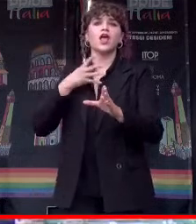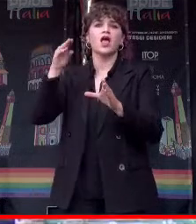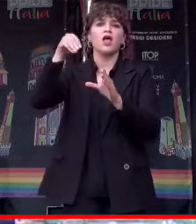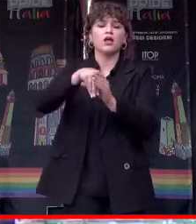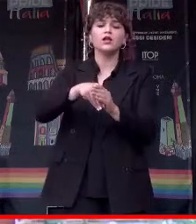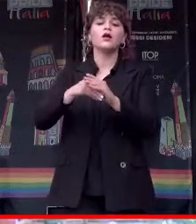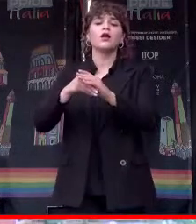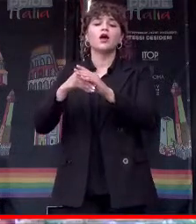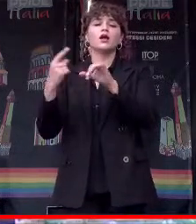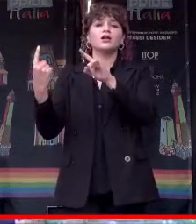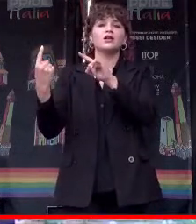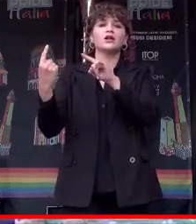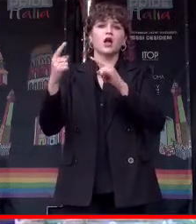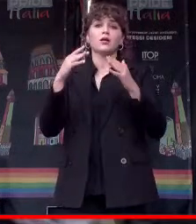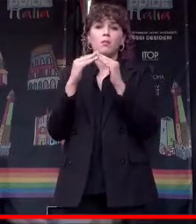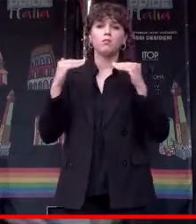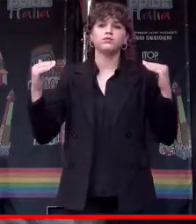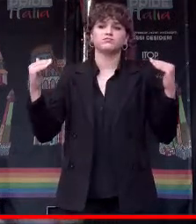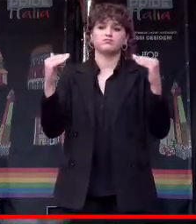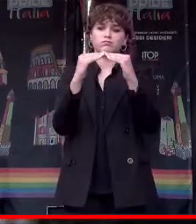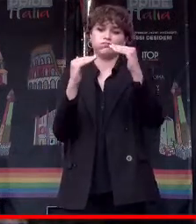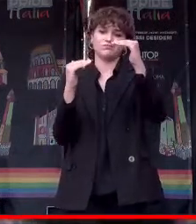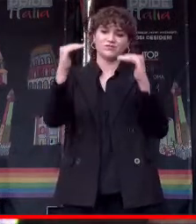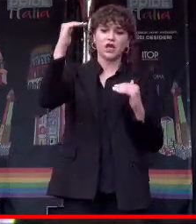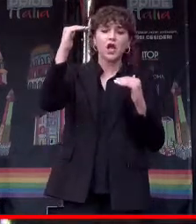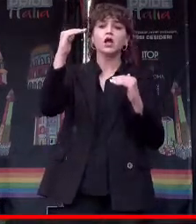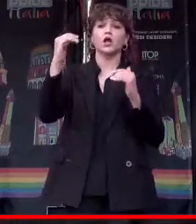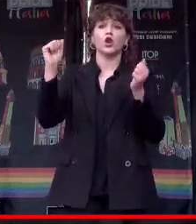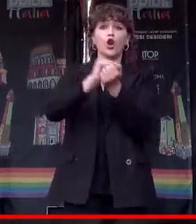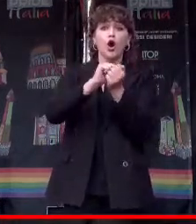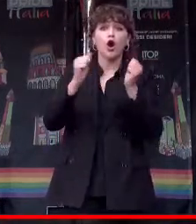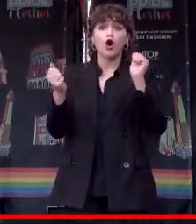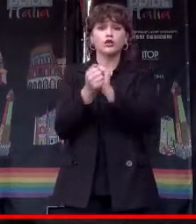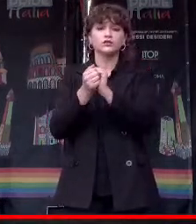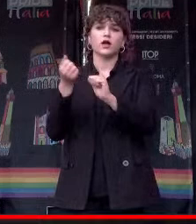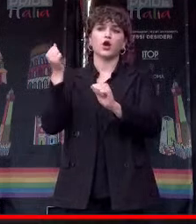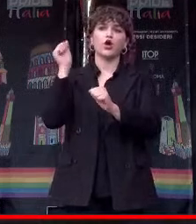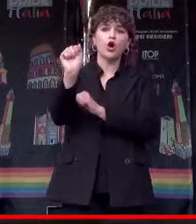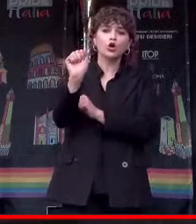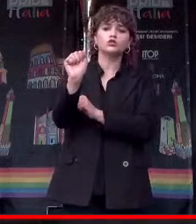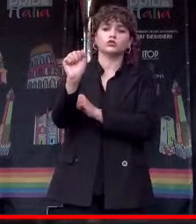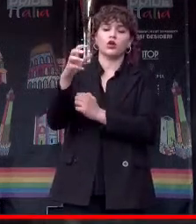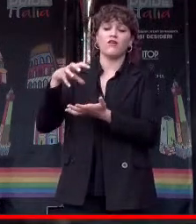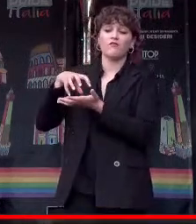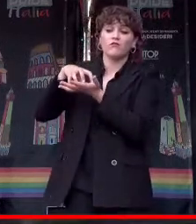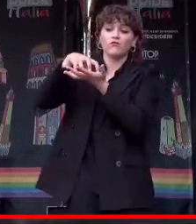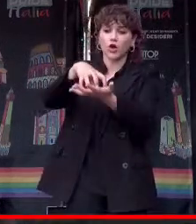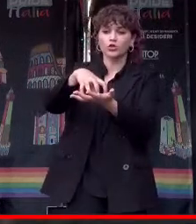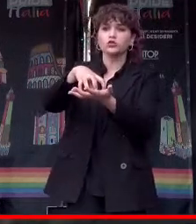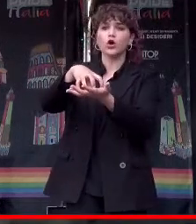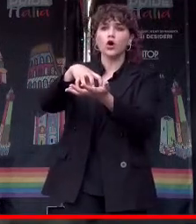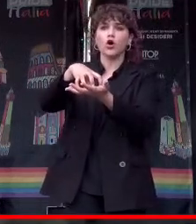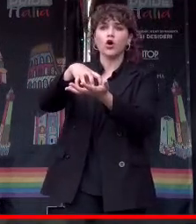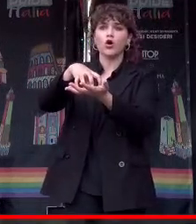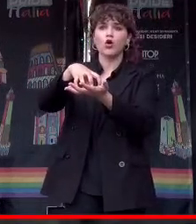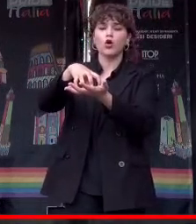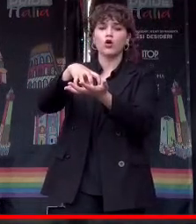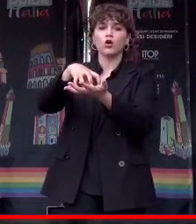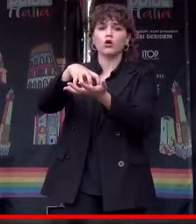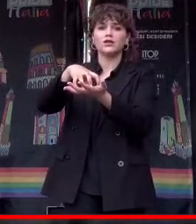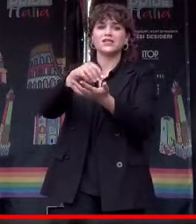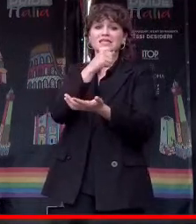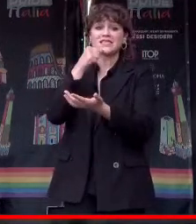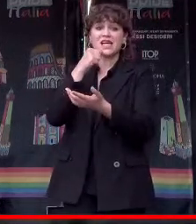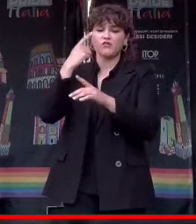disuguaglianze, che quei fondi vivano dello sguardo della città universale e quindi dello sguardo che dal Disability oggi ci